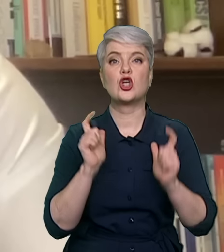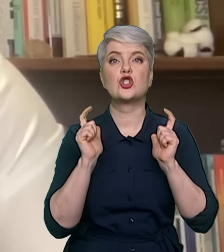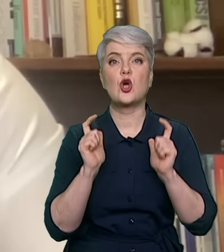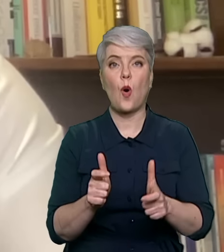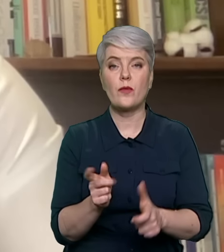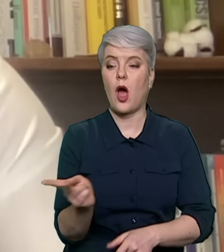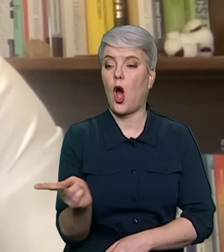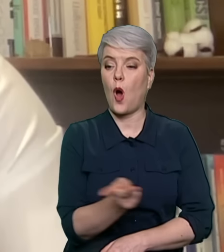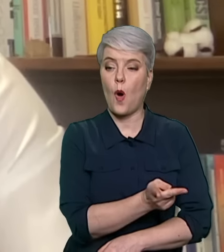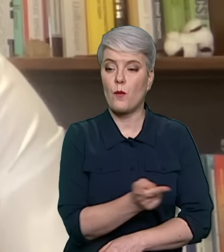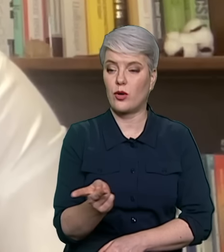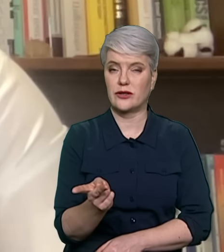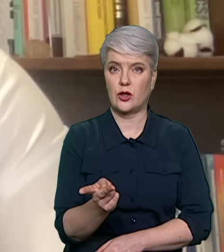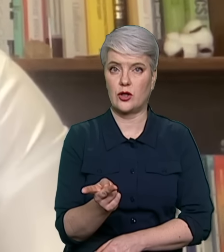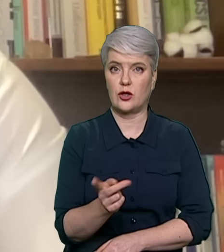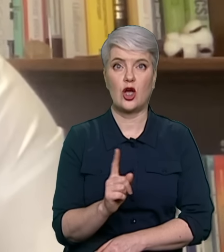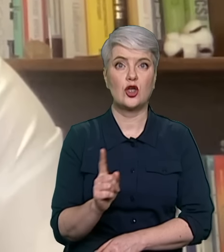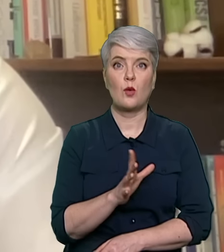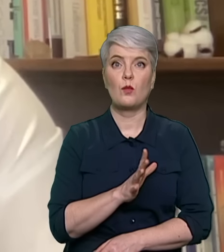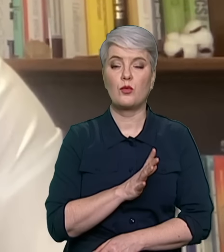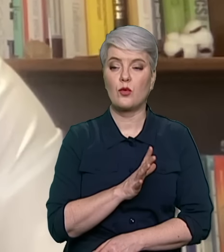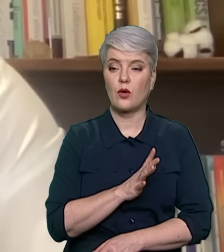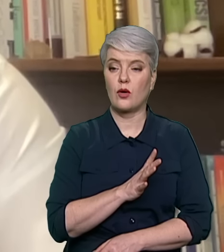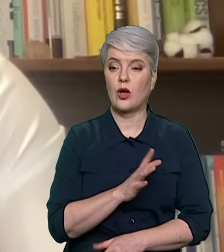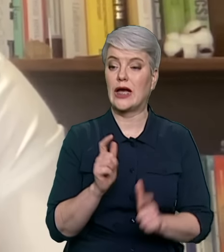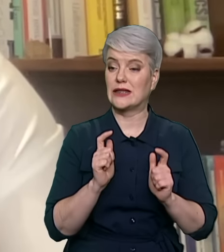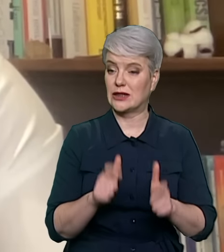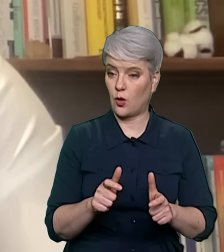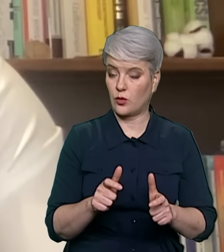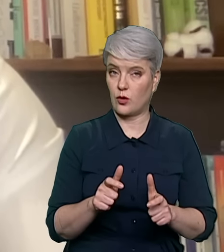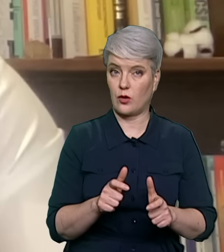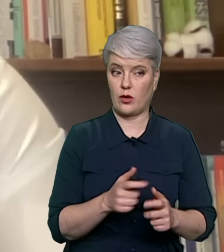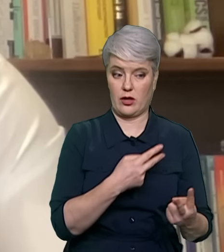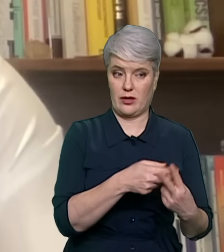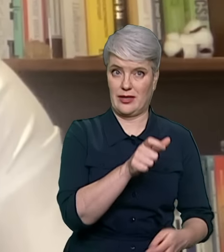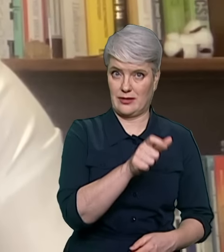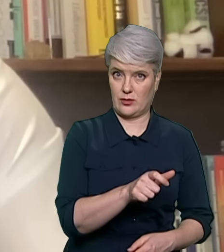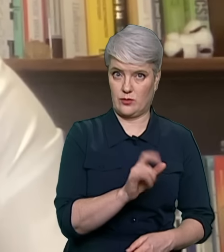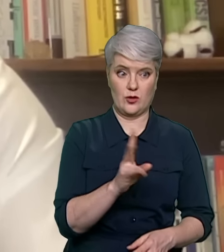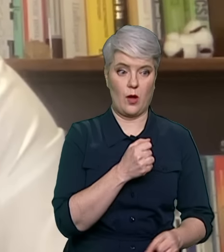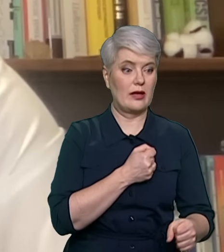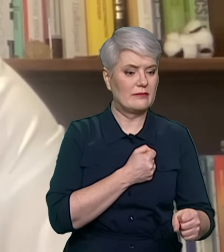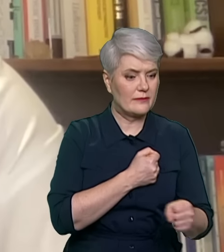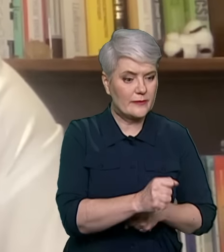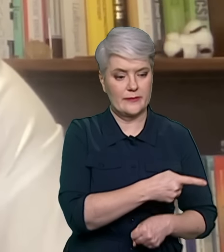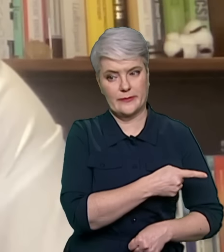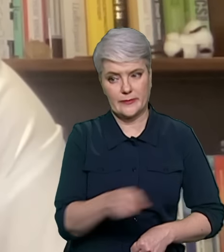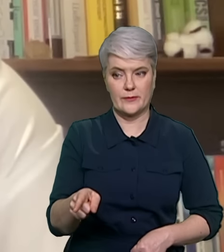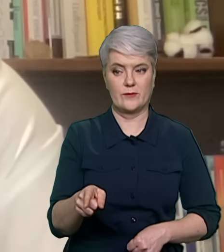обох сторін. З одного боку, щоб це була згода самого засудженого, тобто ніхто не має примушувати його